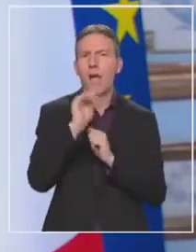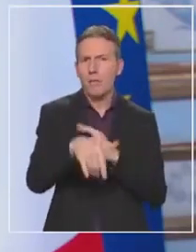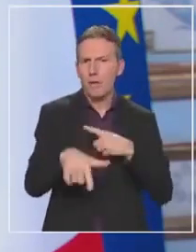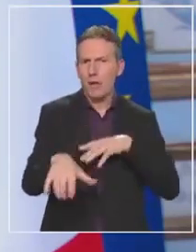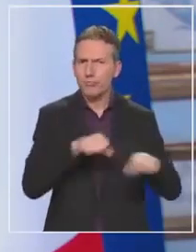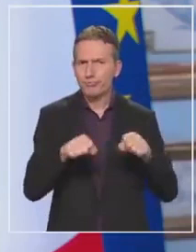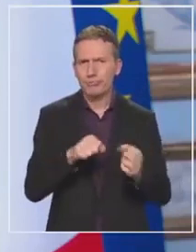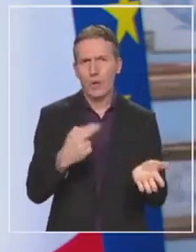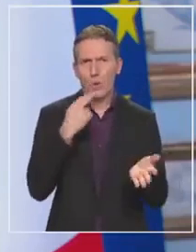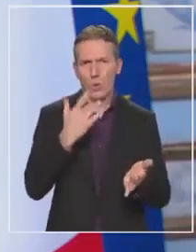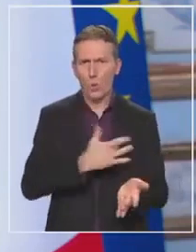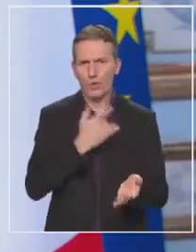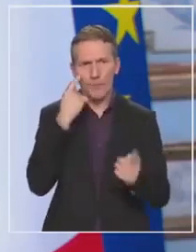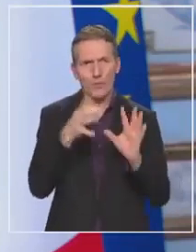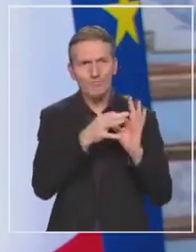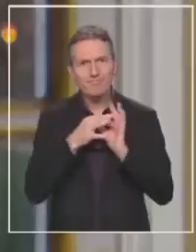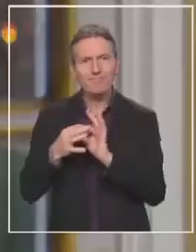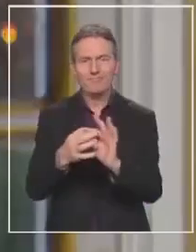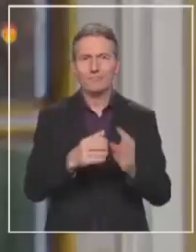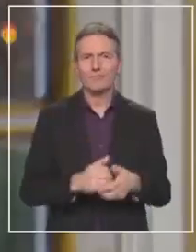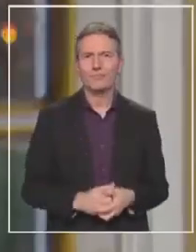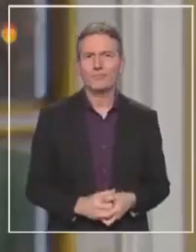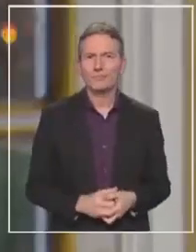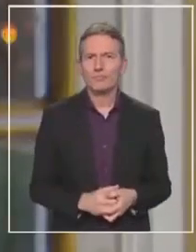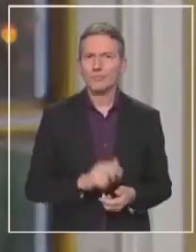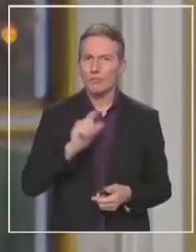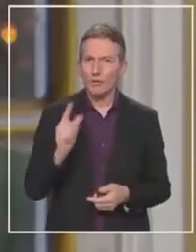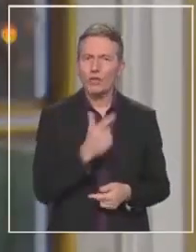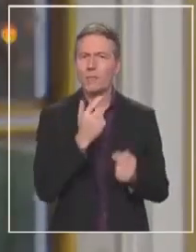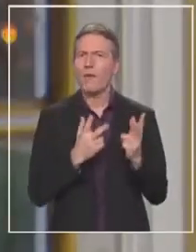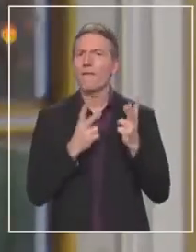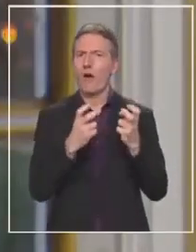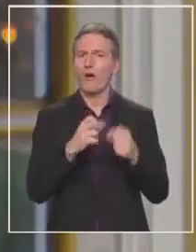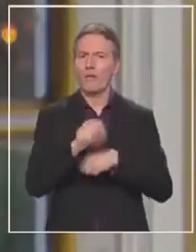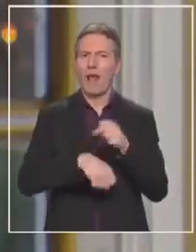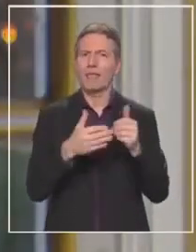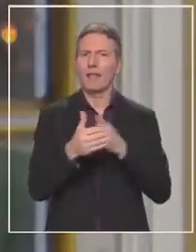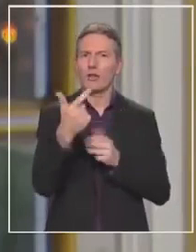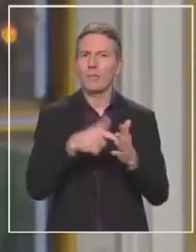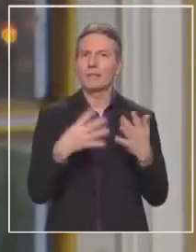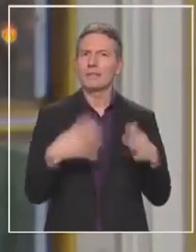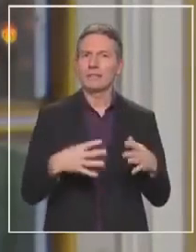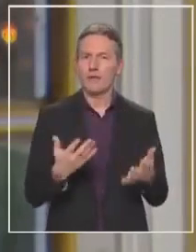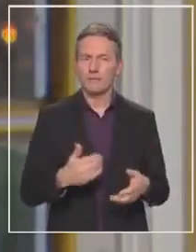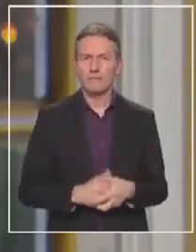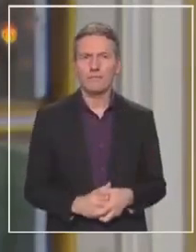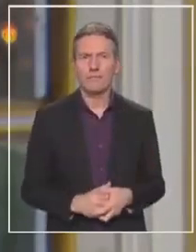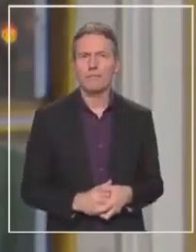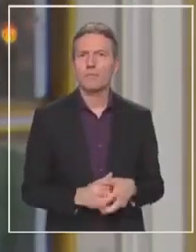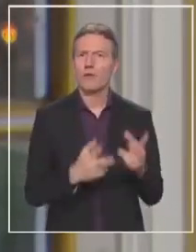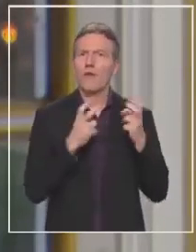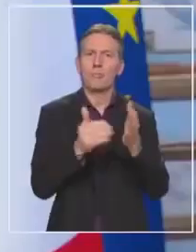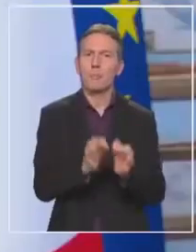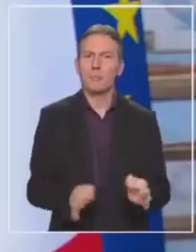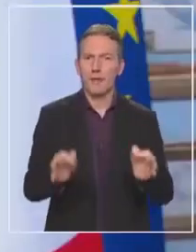utile et qui nous unit mon deuxième voeu pour 2010 9 est un voeu de